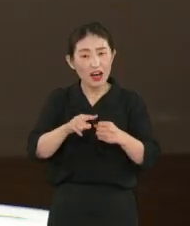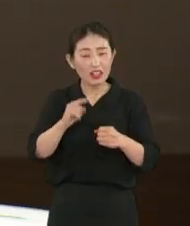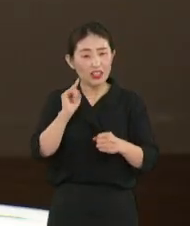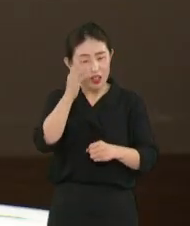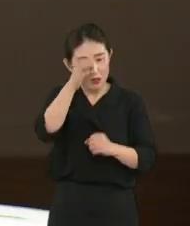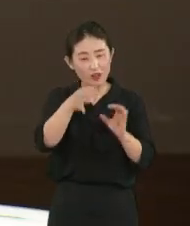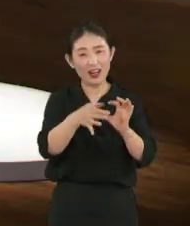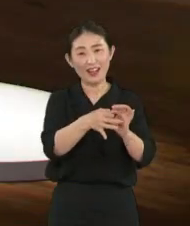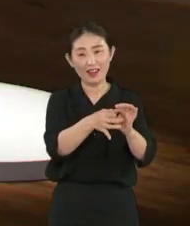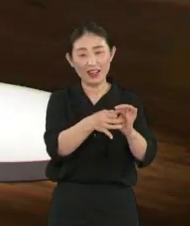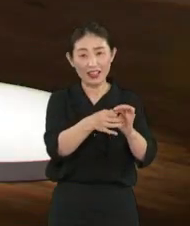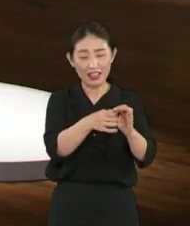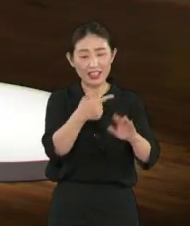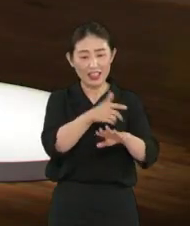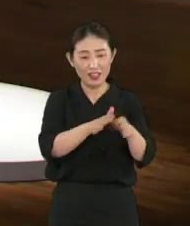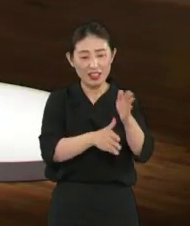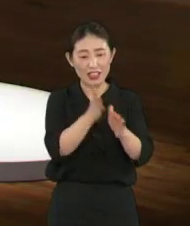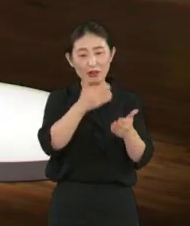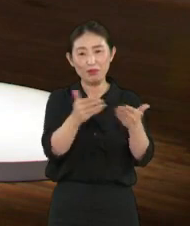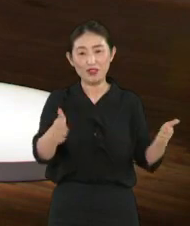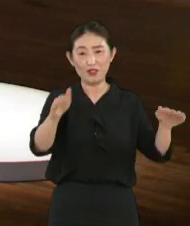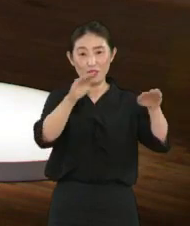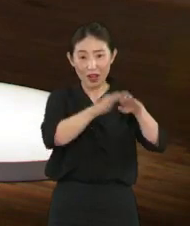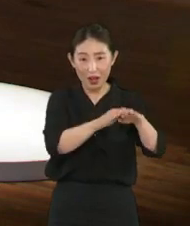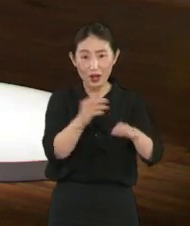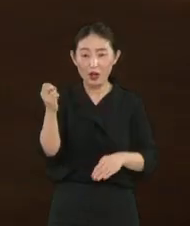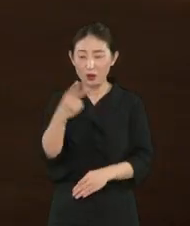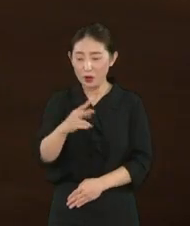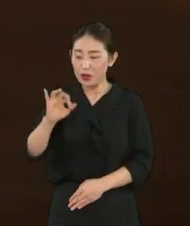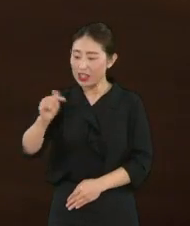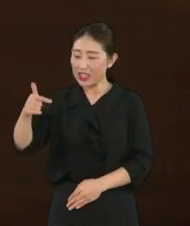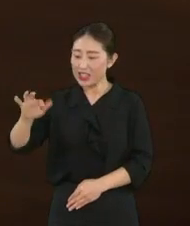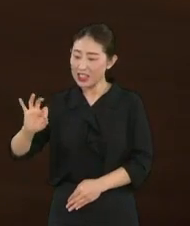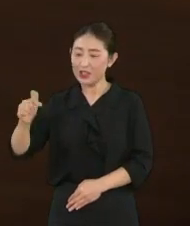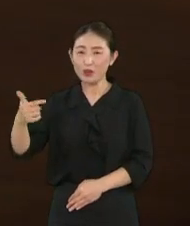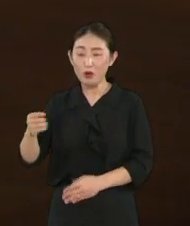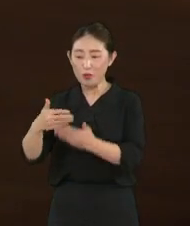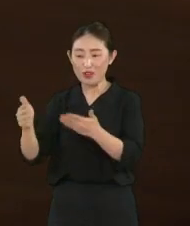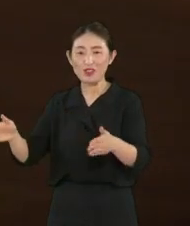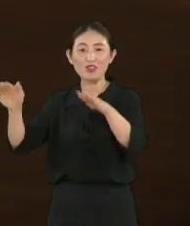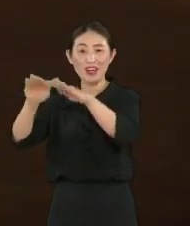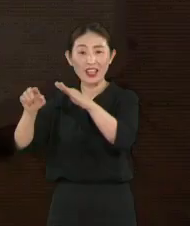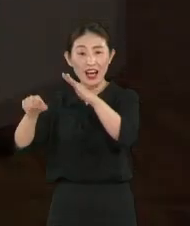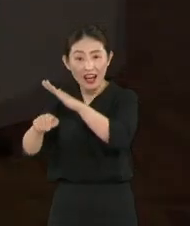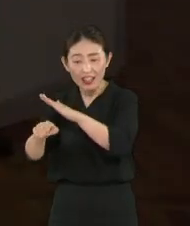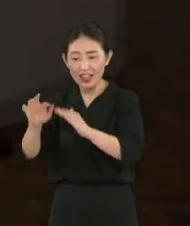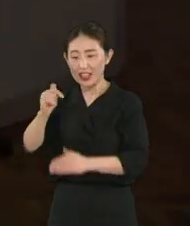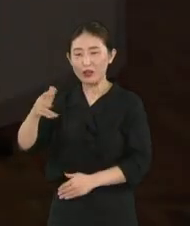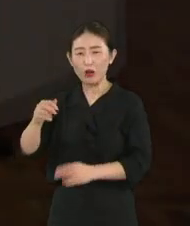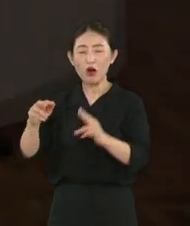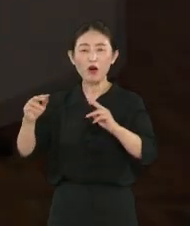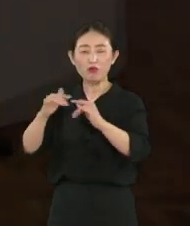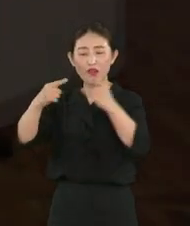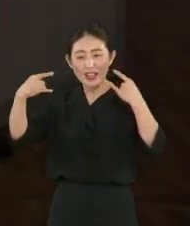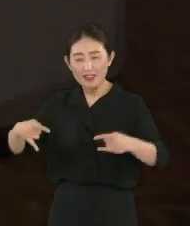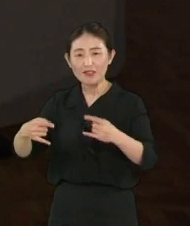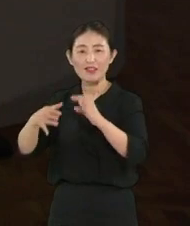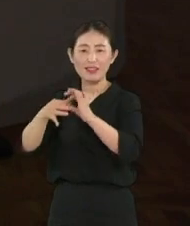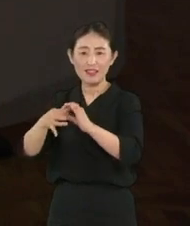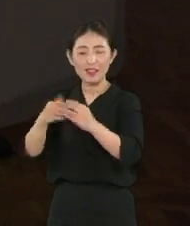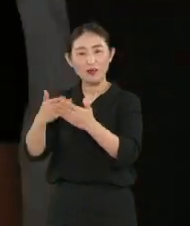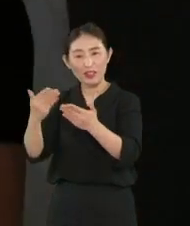파리의 마 이스트로 특별전이 열린 대전 시립 미술관과 이응노 미술관 n 나들이에 나선 가족단위 관람객들이